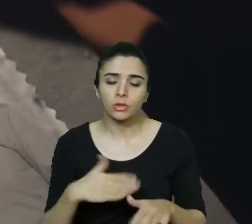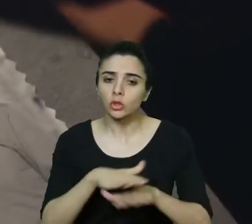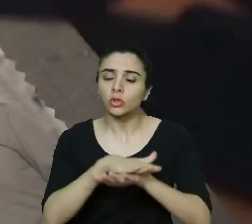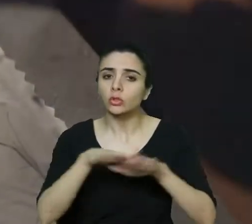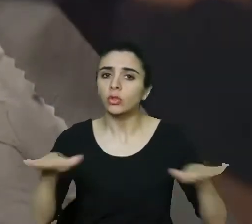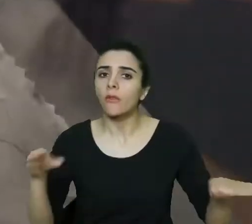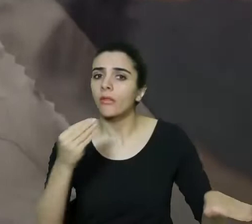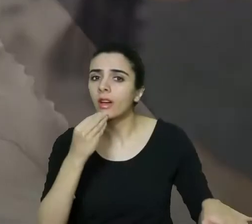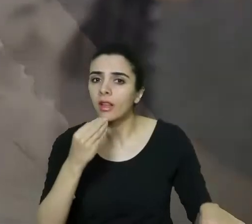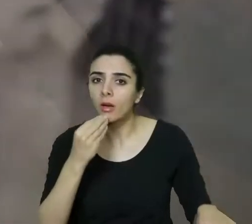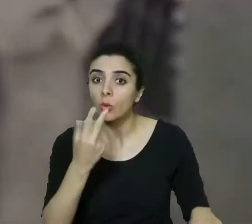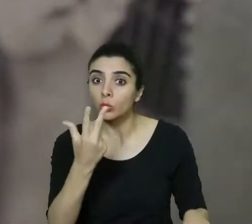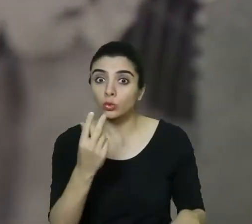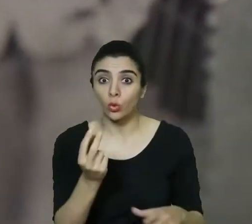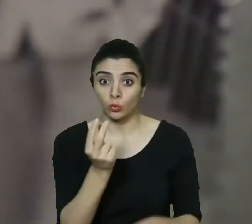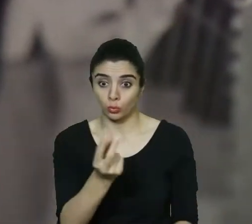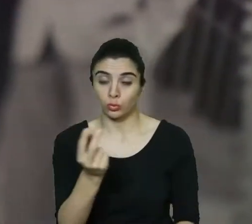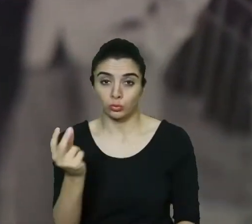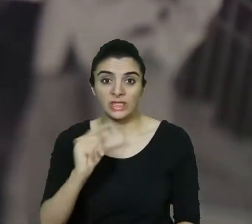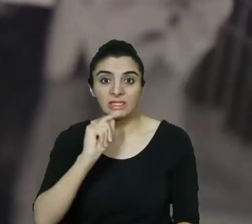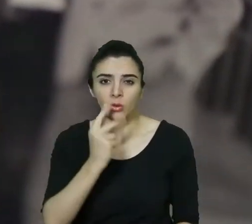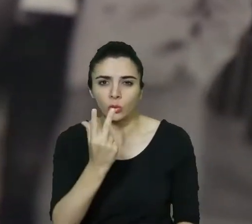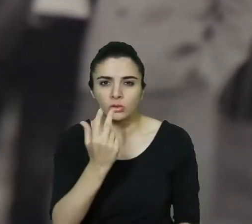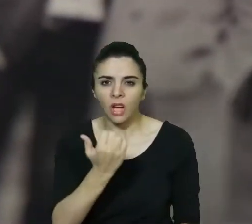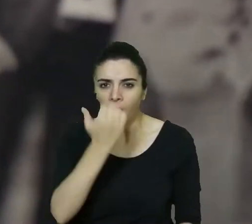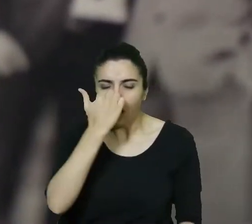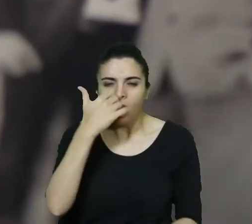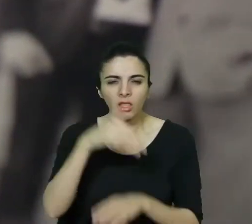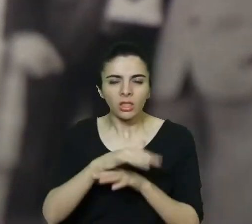Sofrada üç büyük zeytin, üç kanlı bakış.